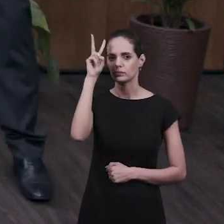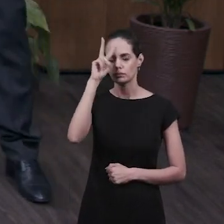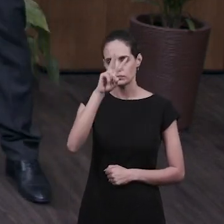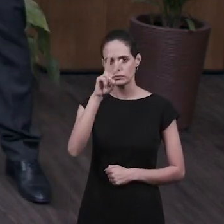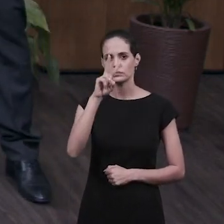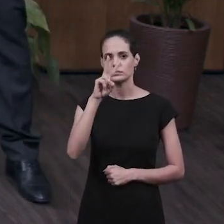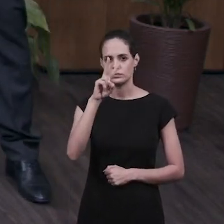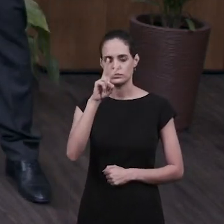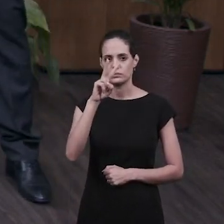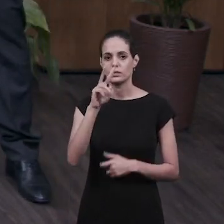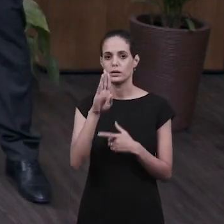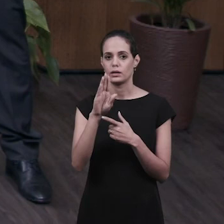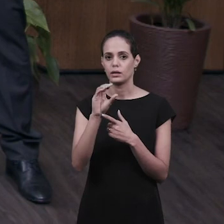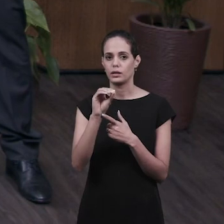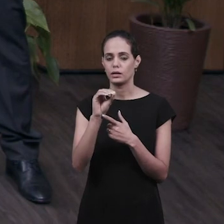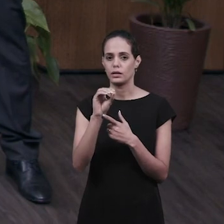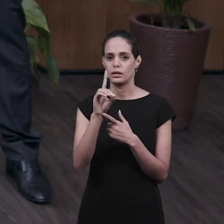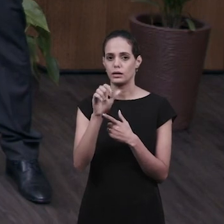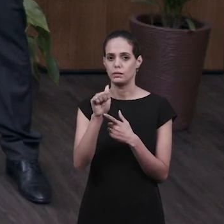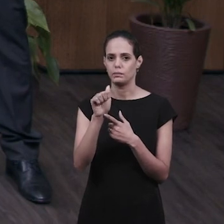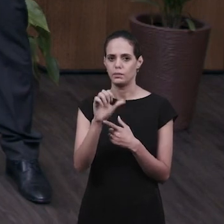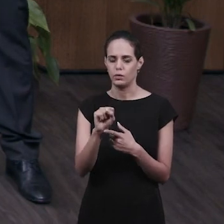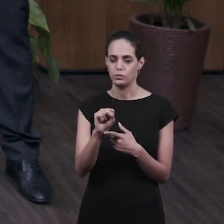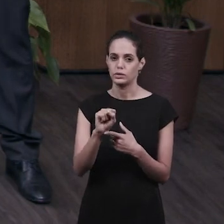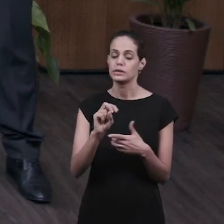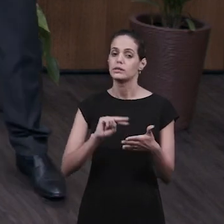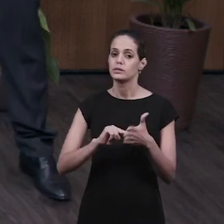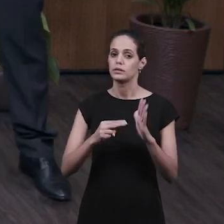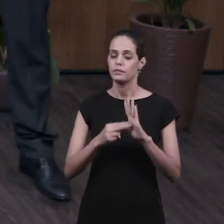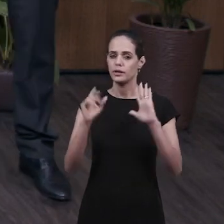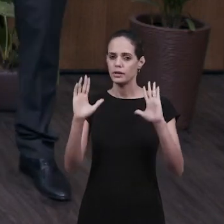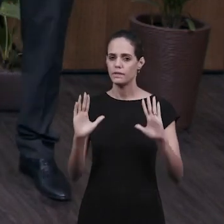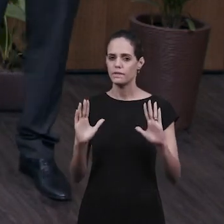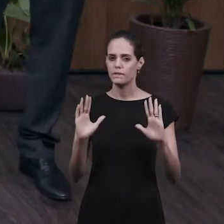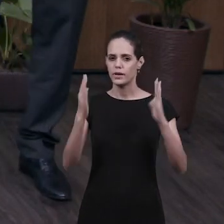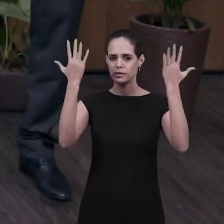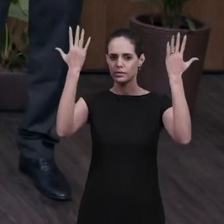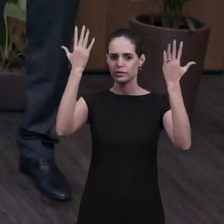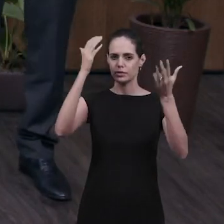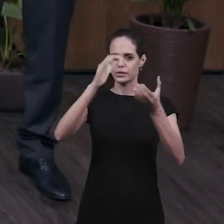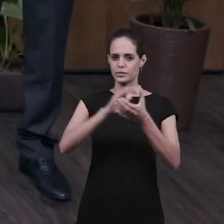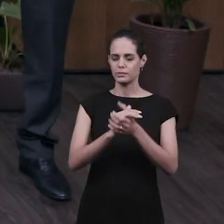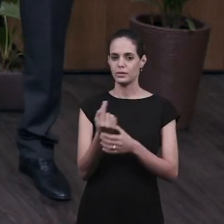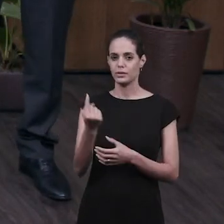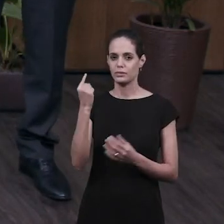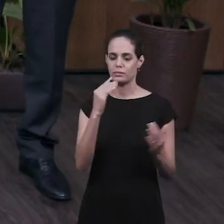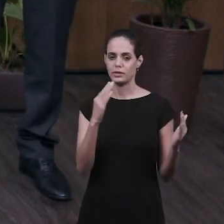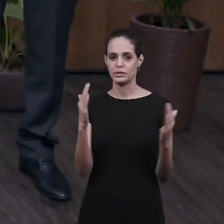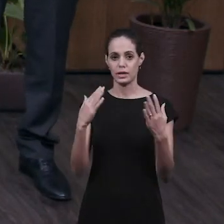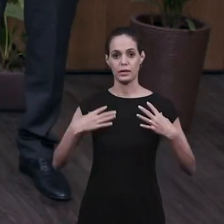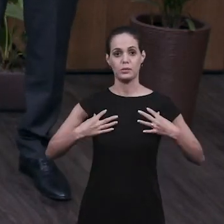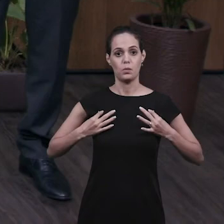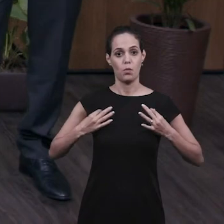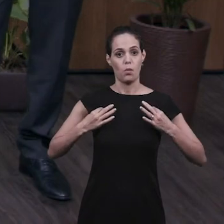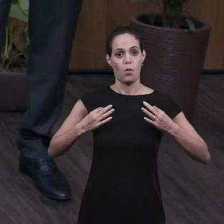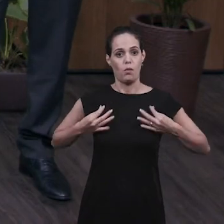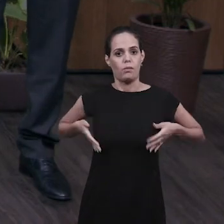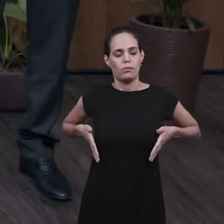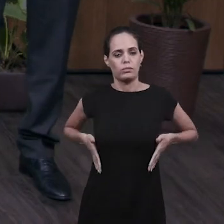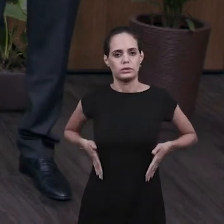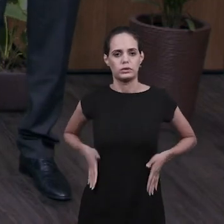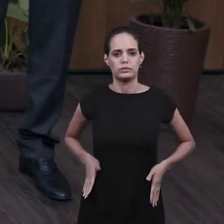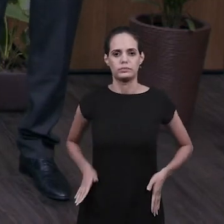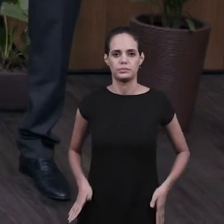traits historiques des noces, c'est-à-dire du mariage, des fêtes de mariage à l'époque, étaient